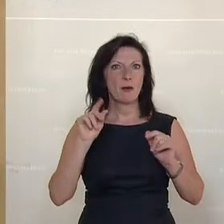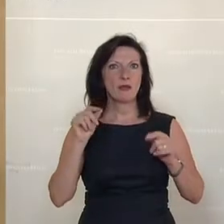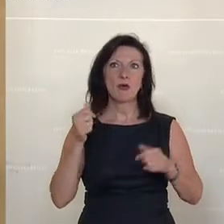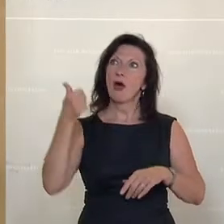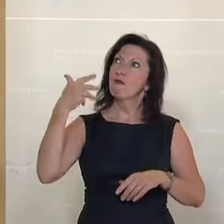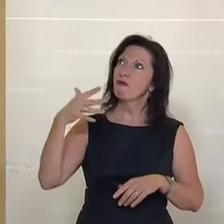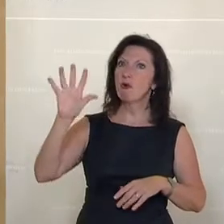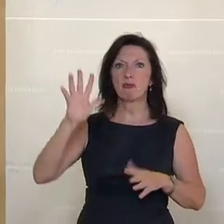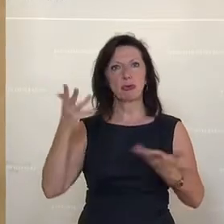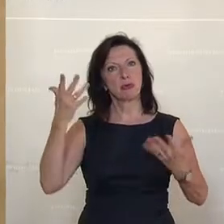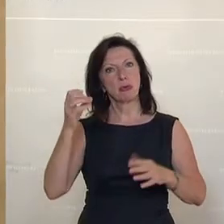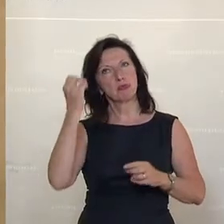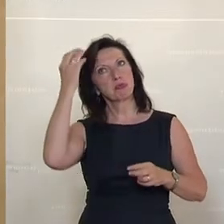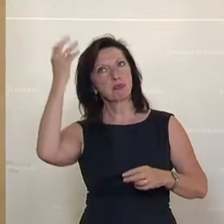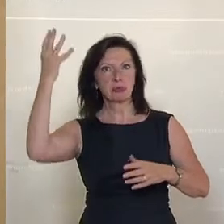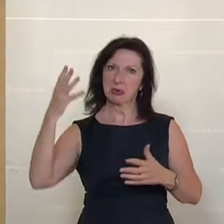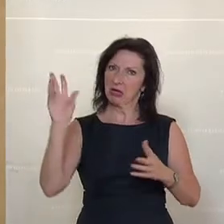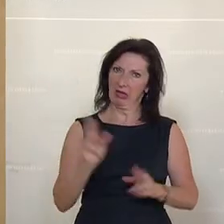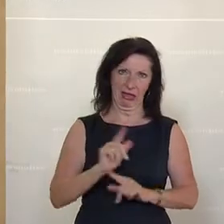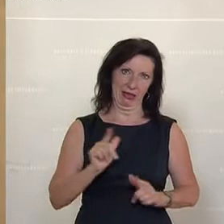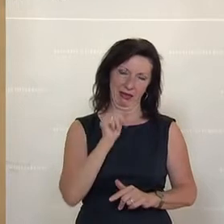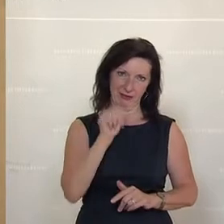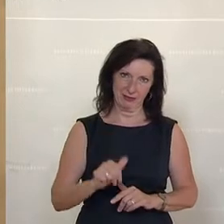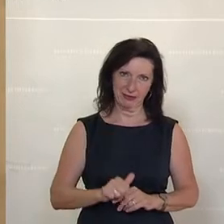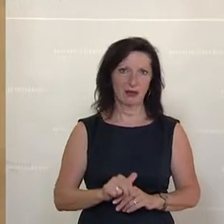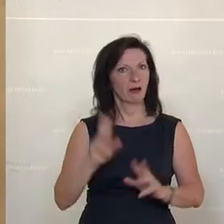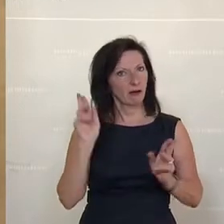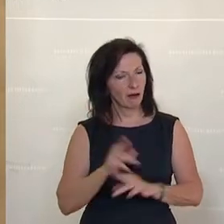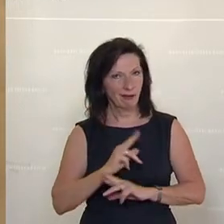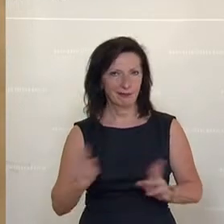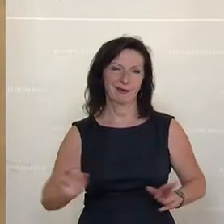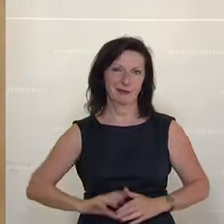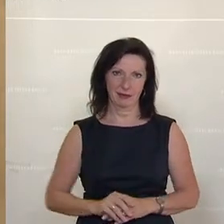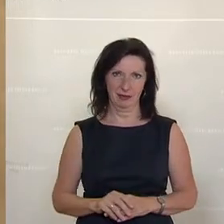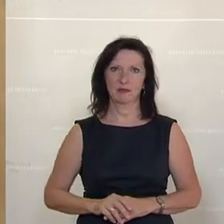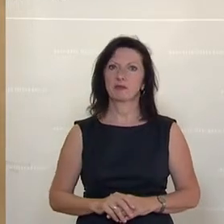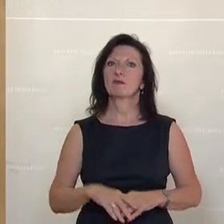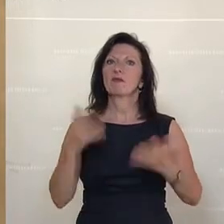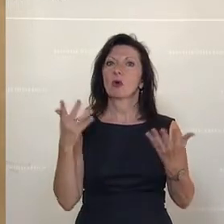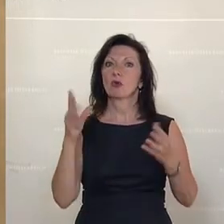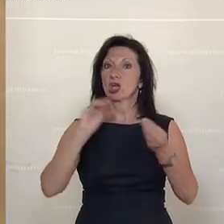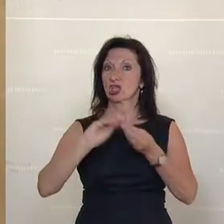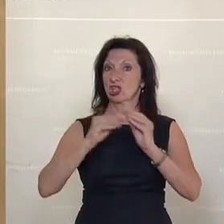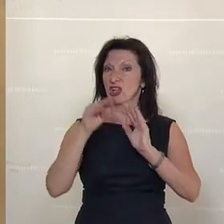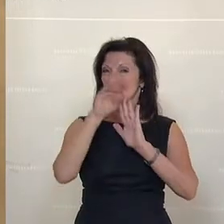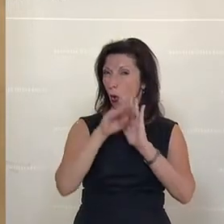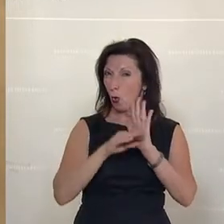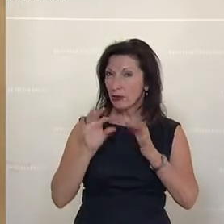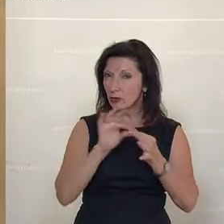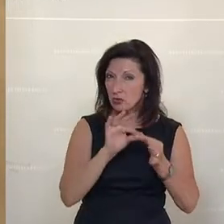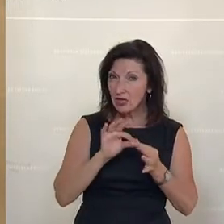einfach gesetzlich zu ihren Gunsten ändern. Und was die Geschäftsordnung betrifft, und